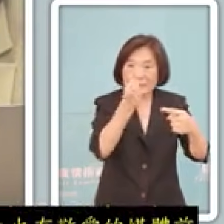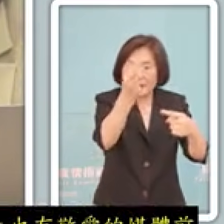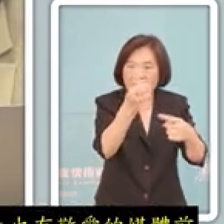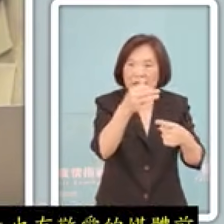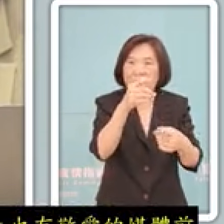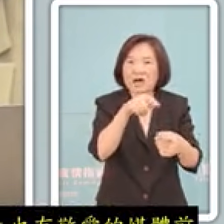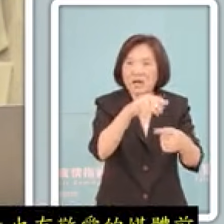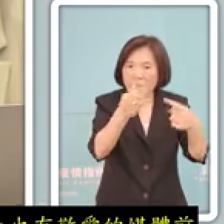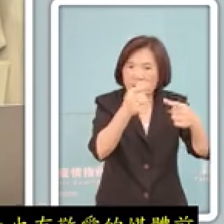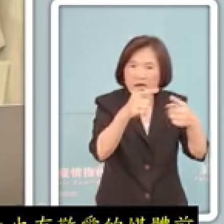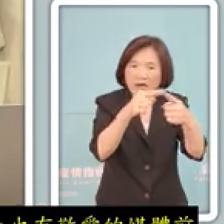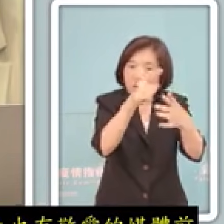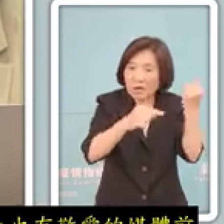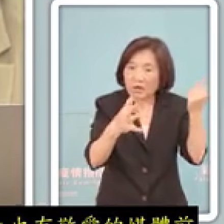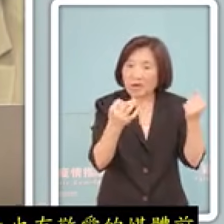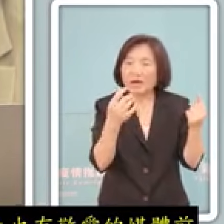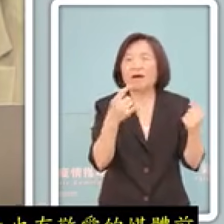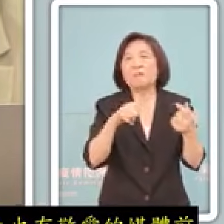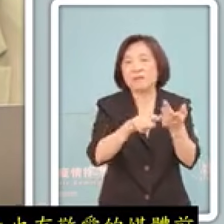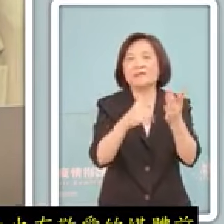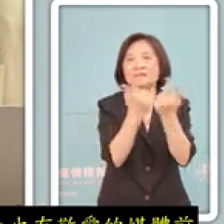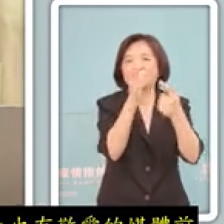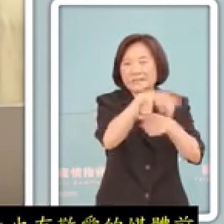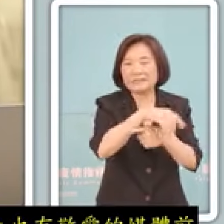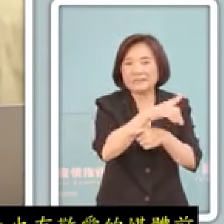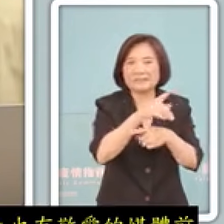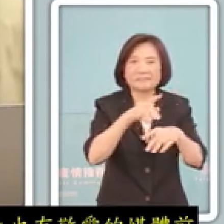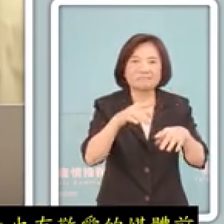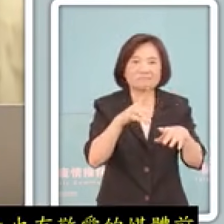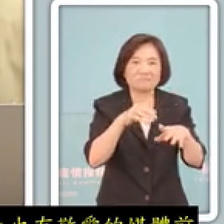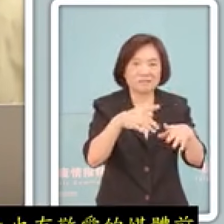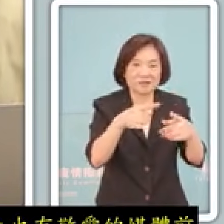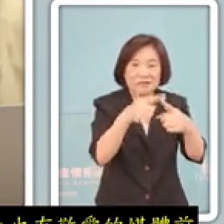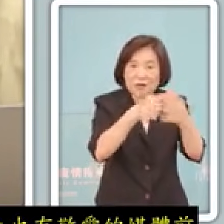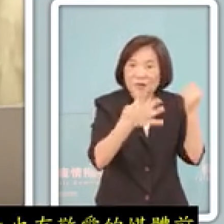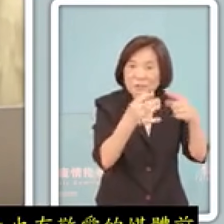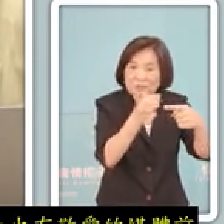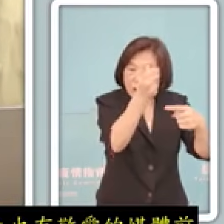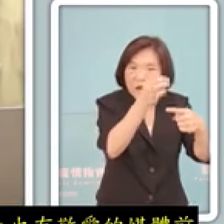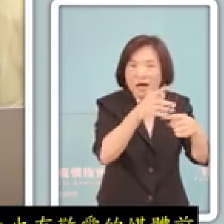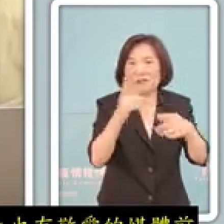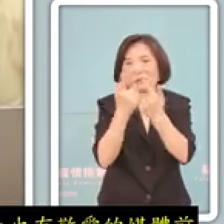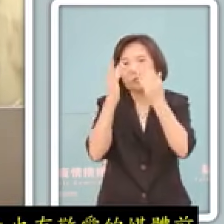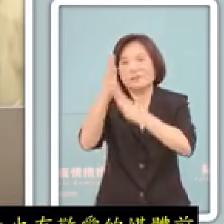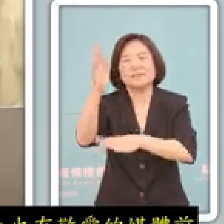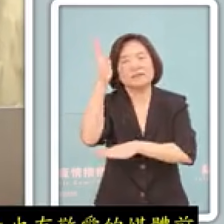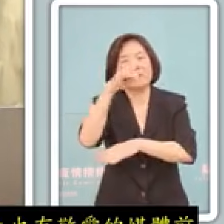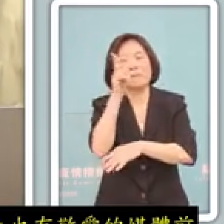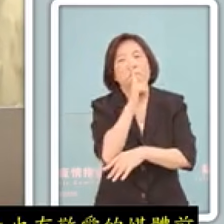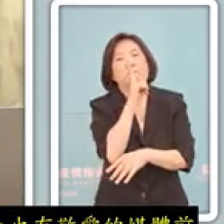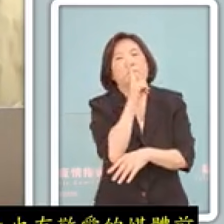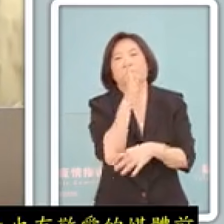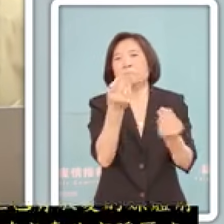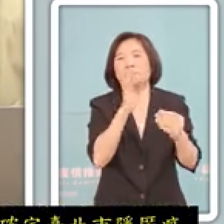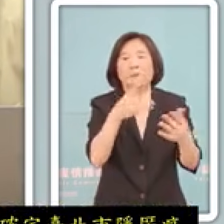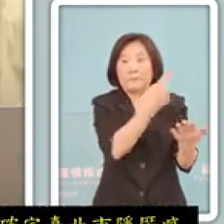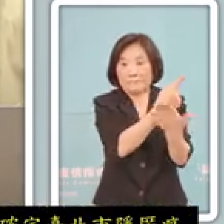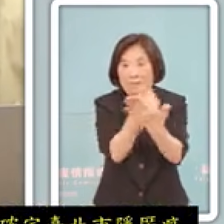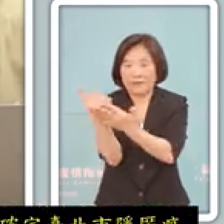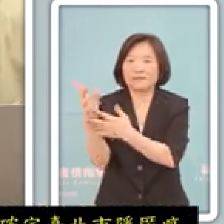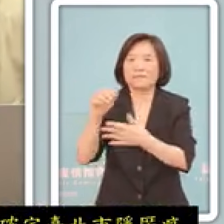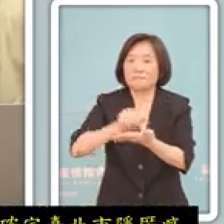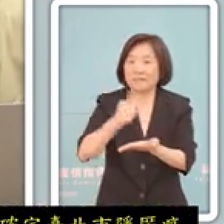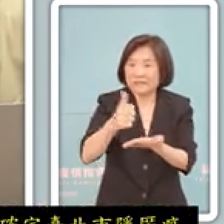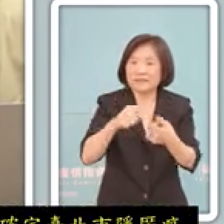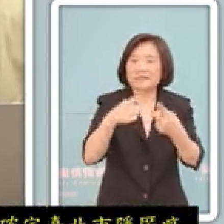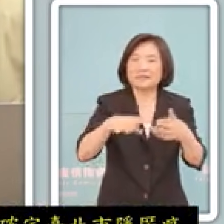明台北市隐匿北农的疫情。这样子的说法还是要再讲一次，每一个媒体每一个评论